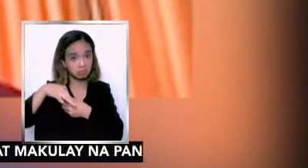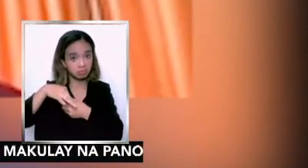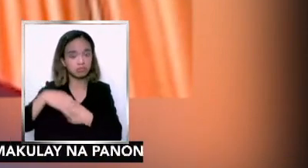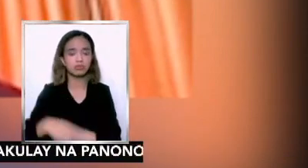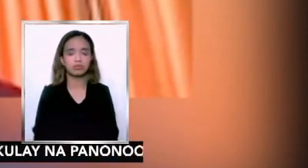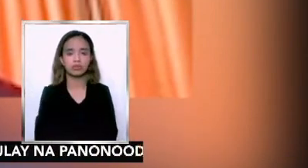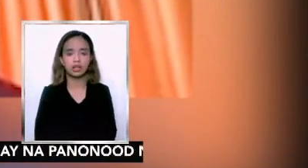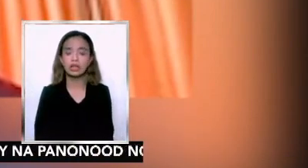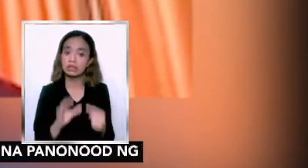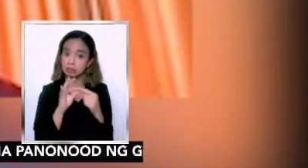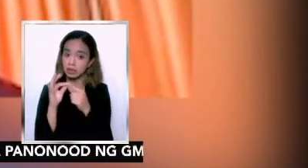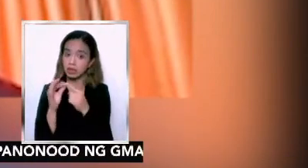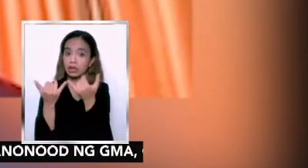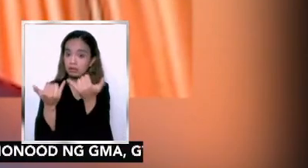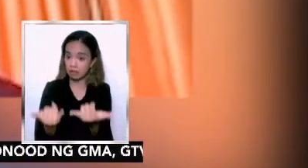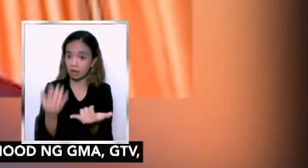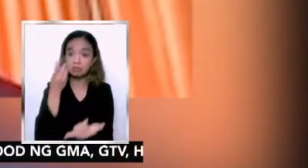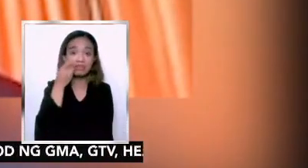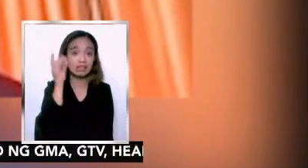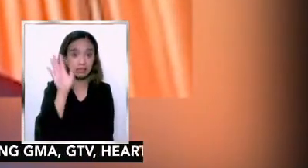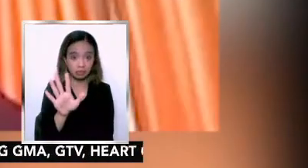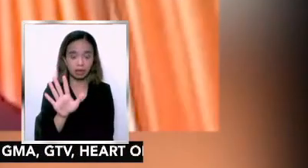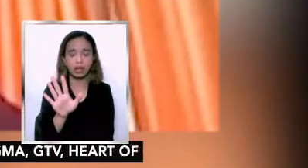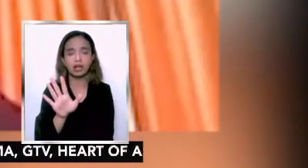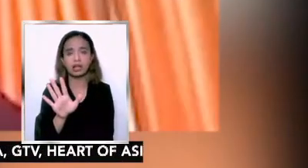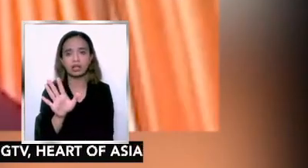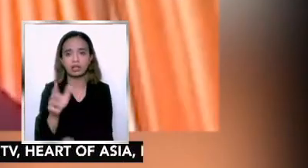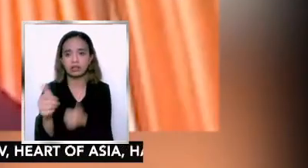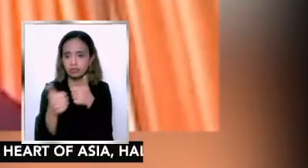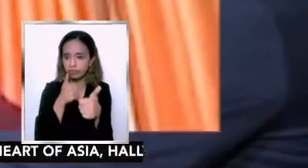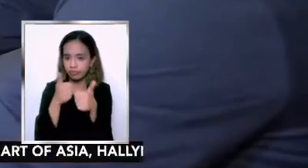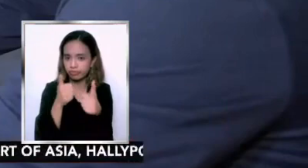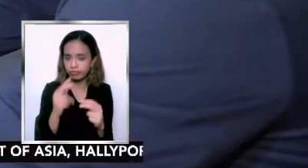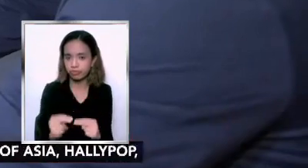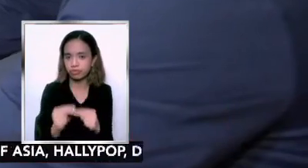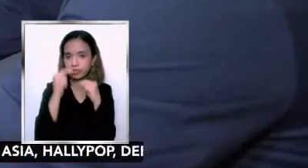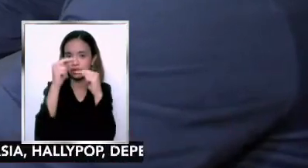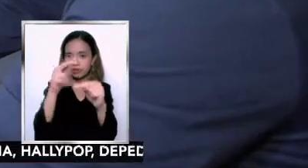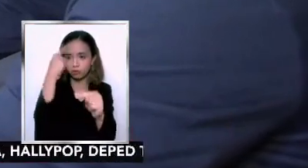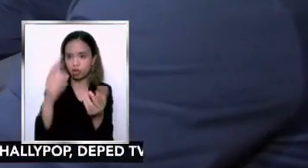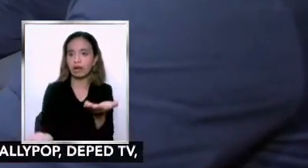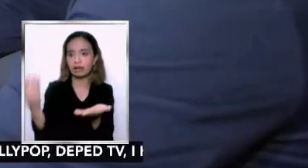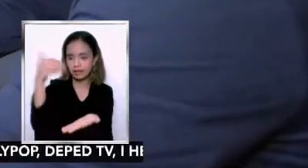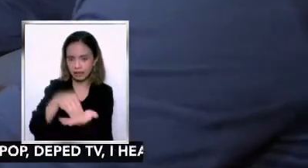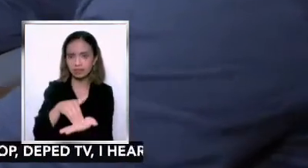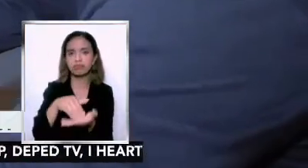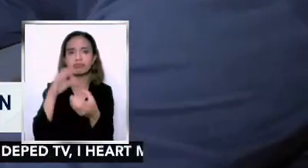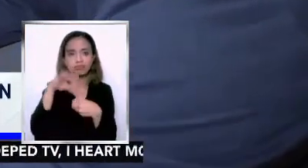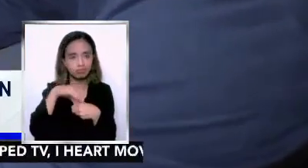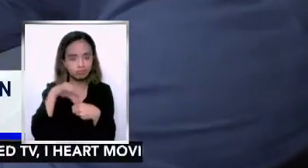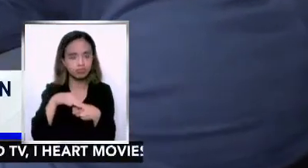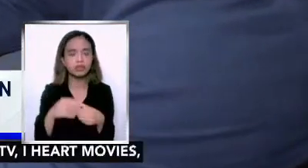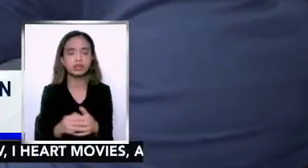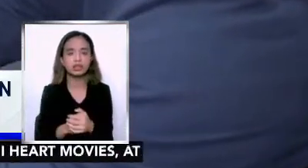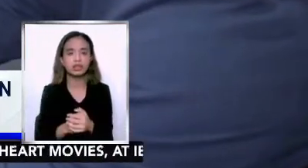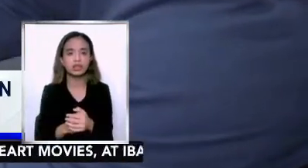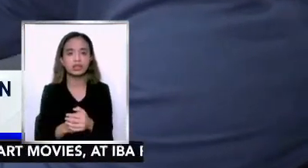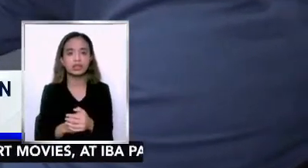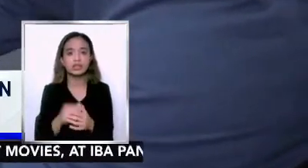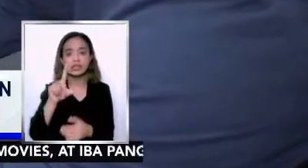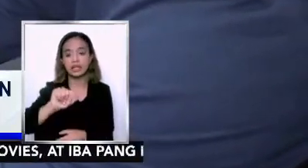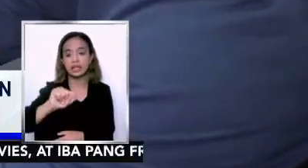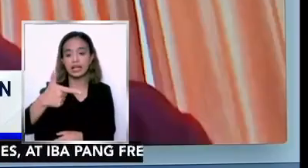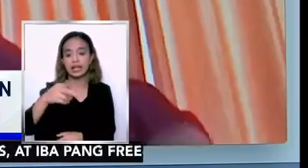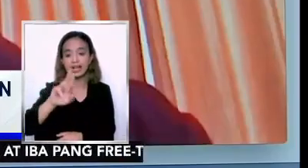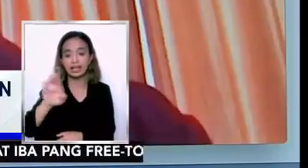Especially now that De Lima is running for re-election. Sa huli, hinamon ni Aguirre ang grupong nasa